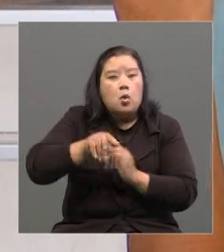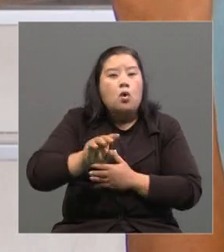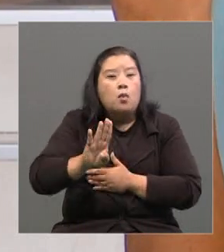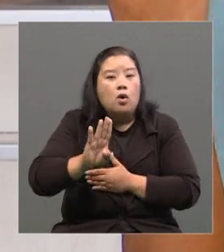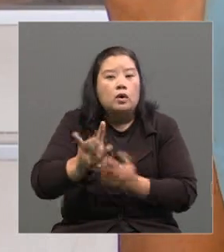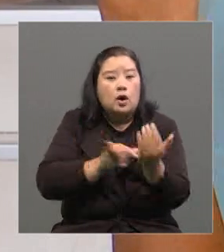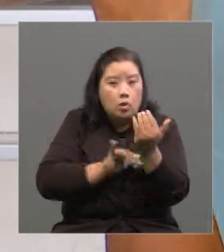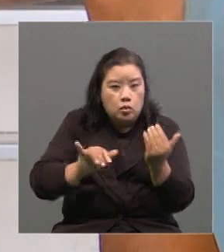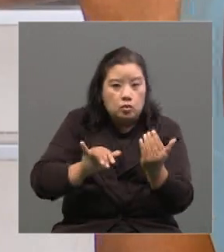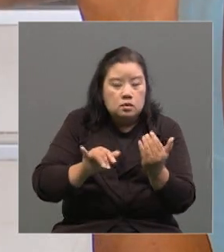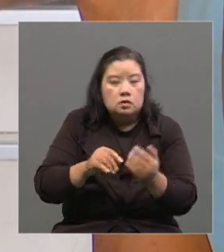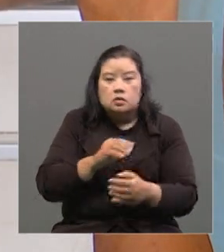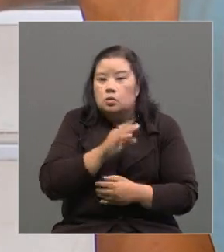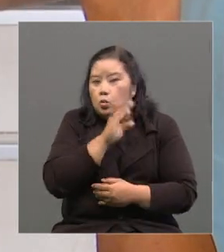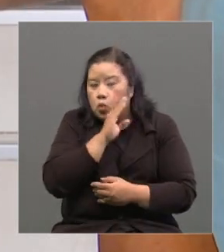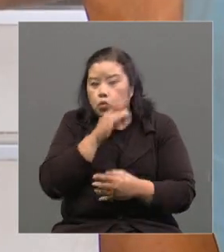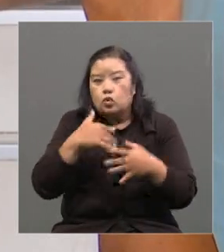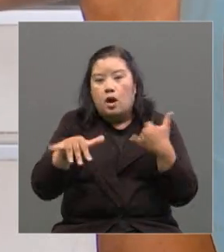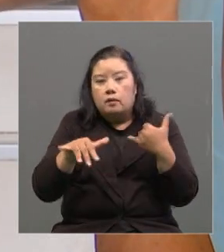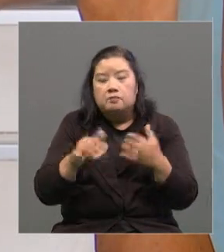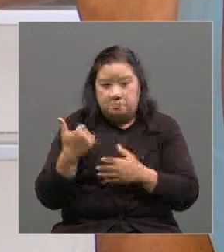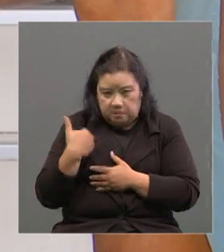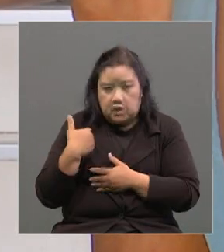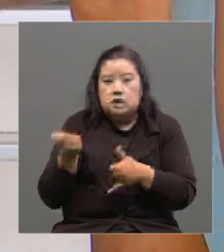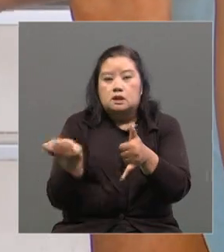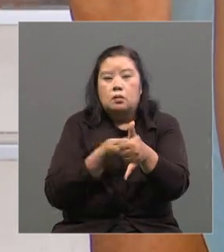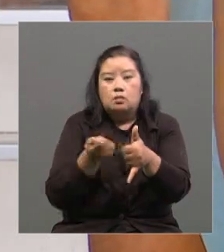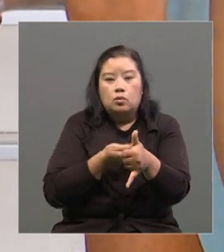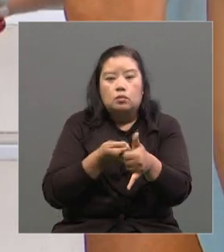การรักษาความมั่นคงปลอดภัยของประเทศซึ่งมันมีบทลงโทษอยู่คุณ